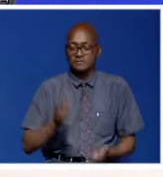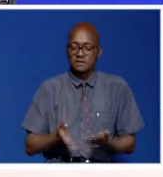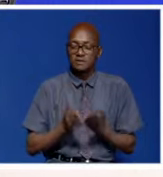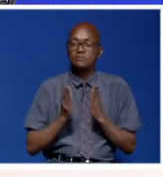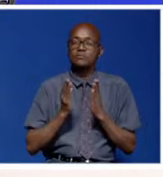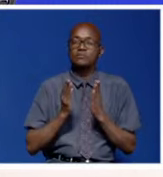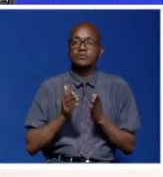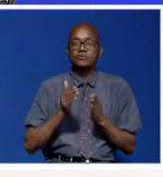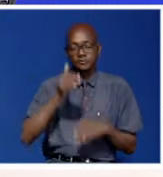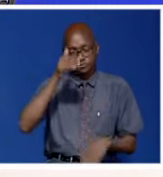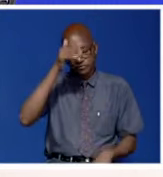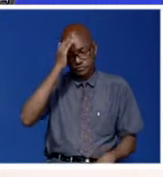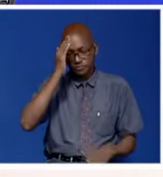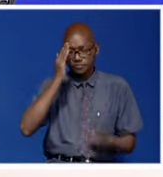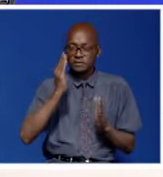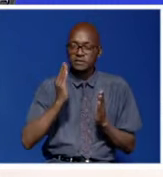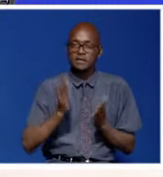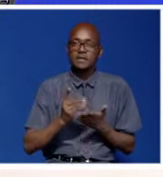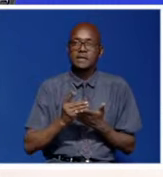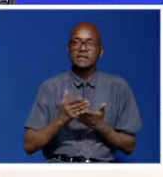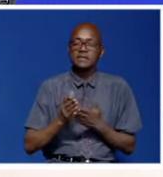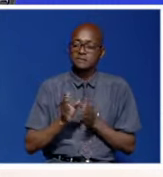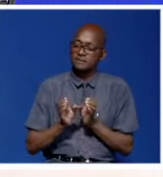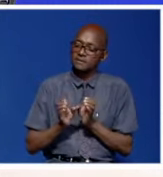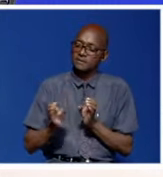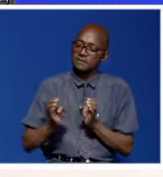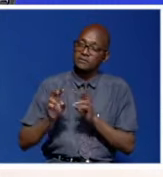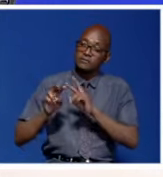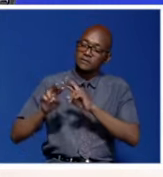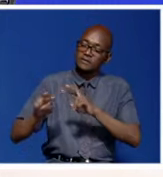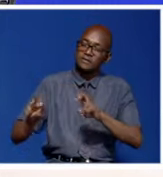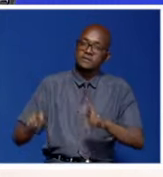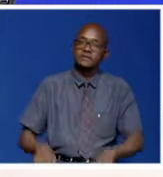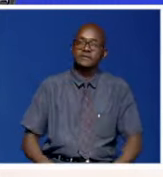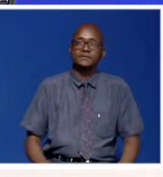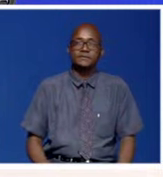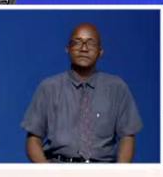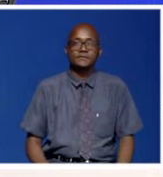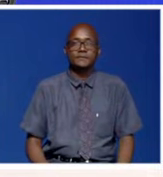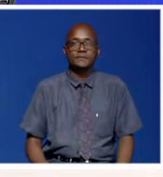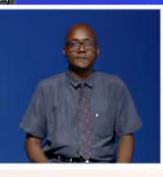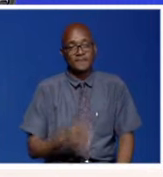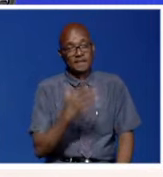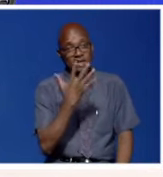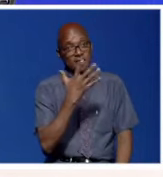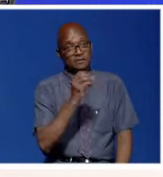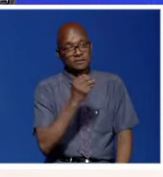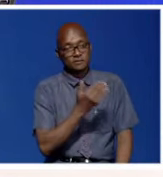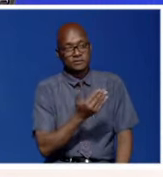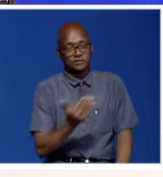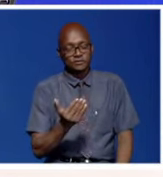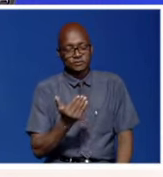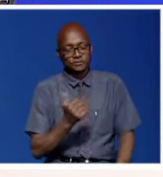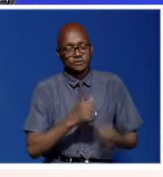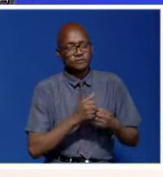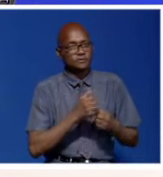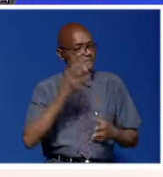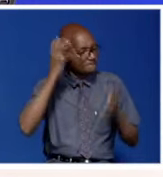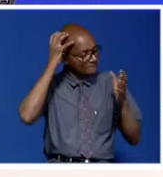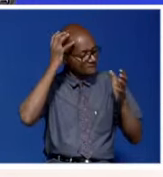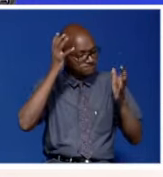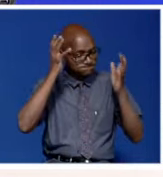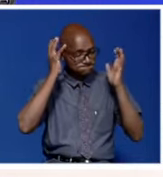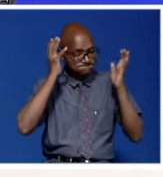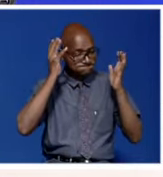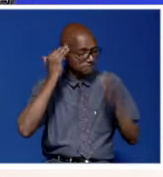cha Dar es Salaam, kitengo cha utafiti. Watoto 50 wenye changamoto ya vichwa vikubwa na mgongo wazi